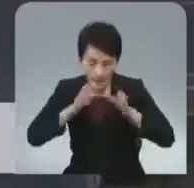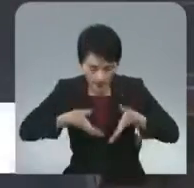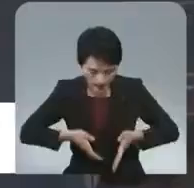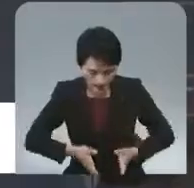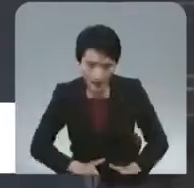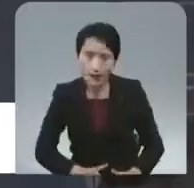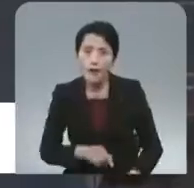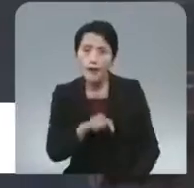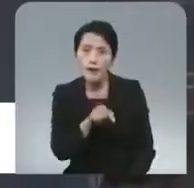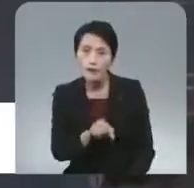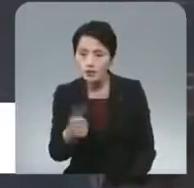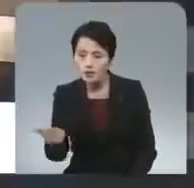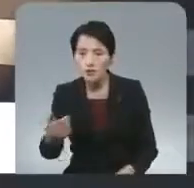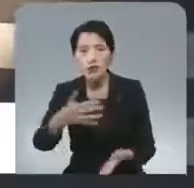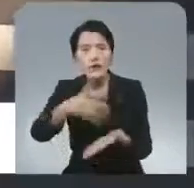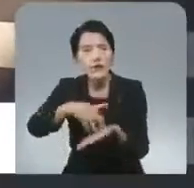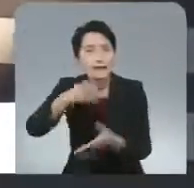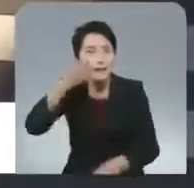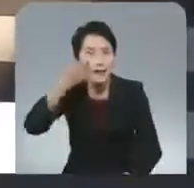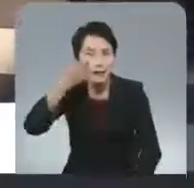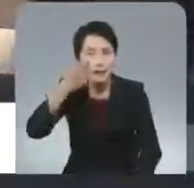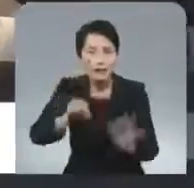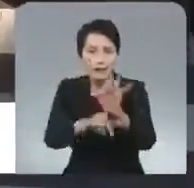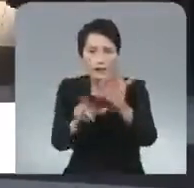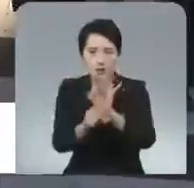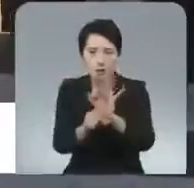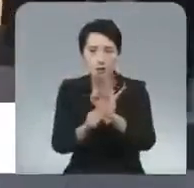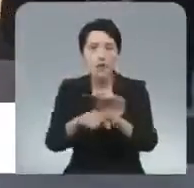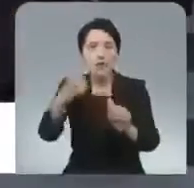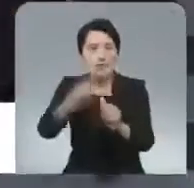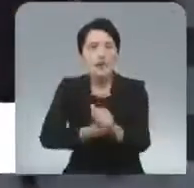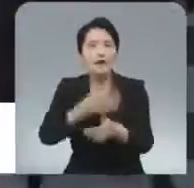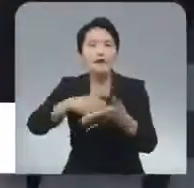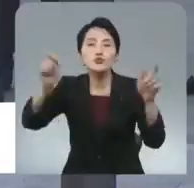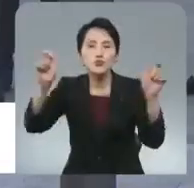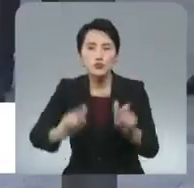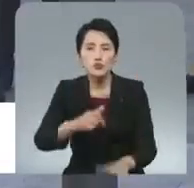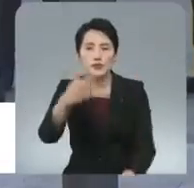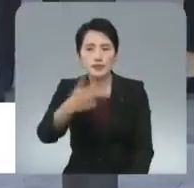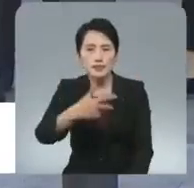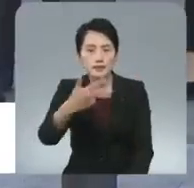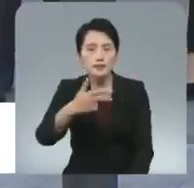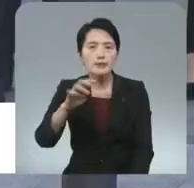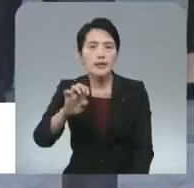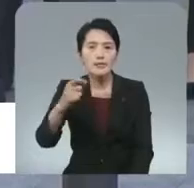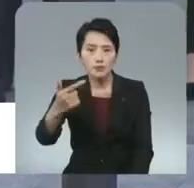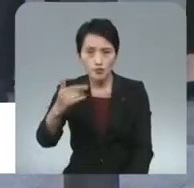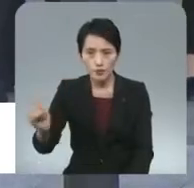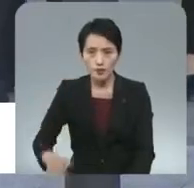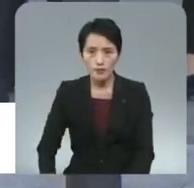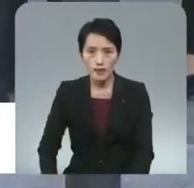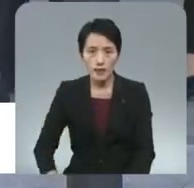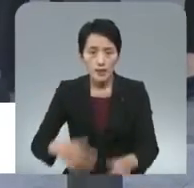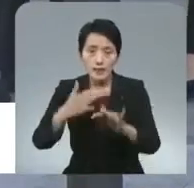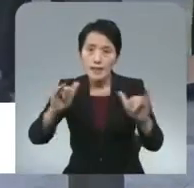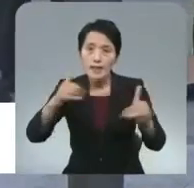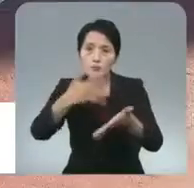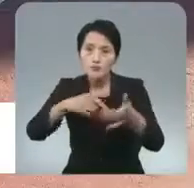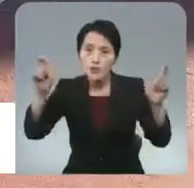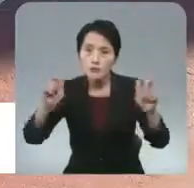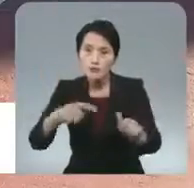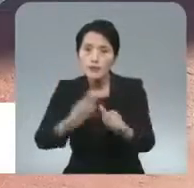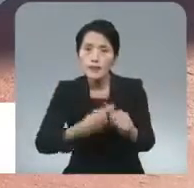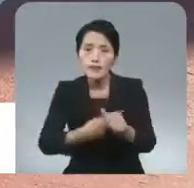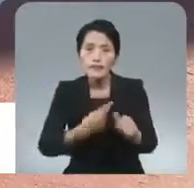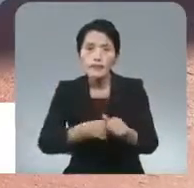近5%，创11年来同期最大增幅。新生儿人数减去死亡者人数后，十月